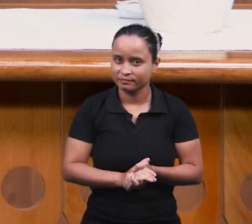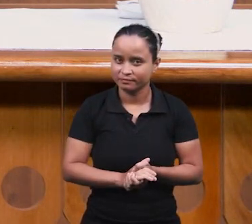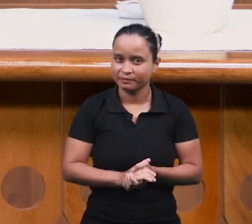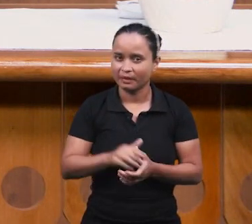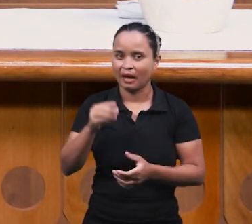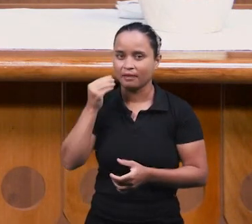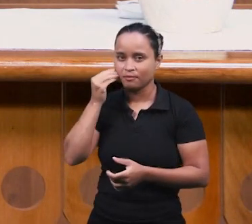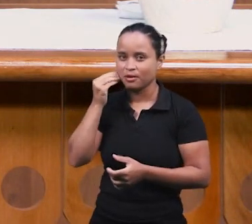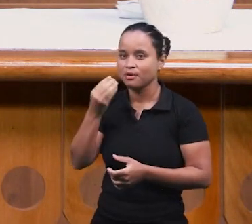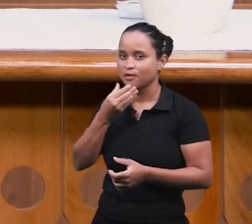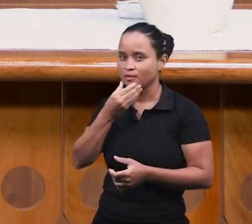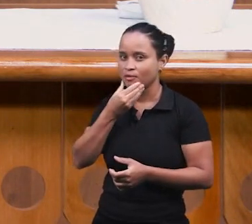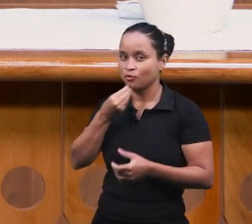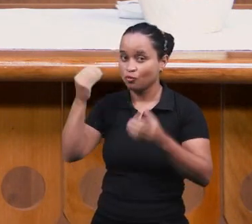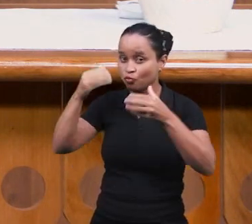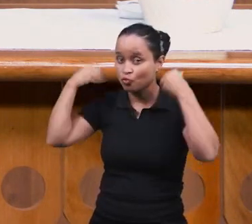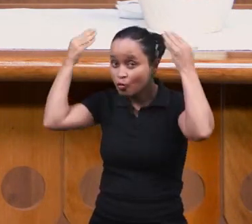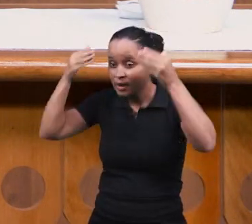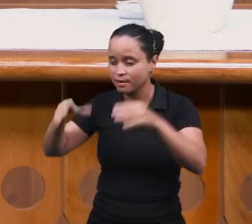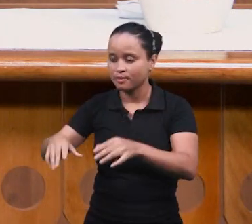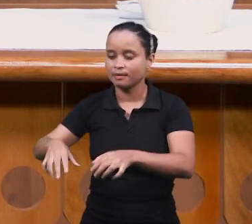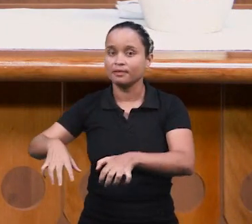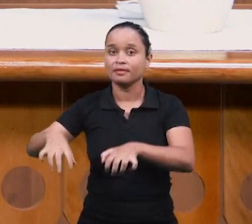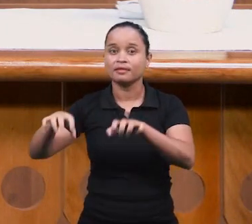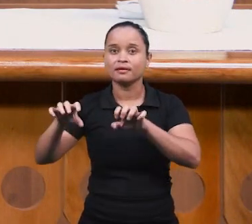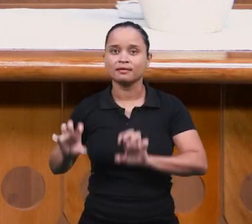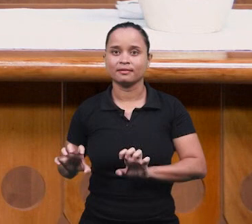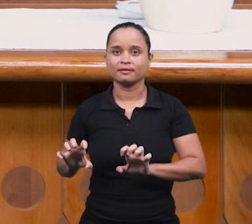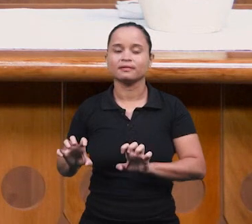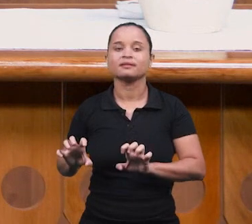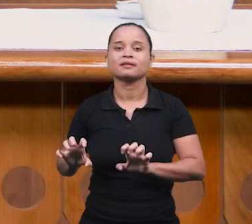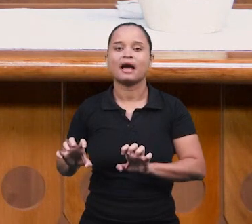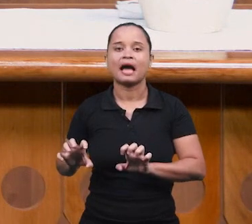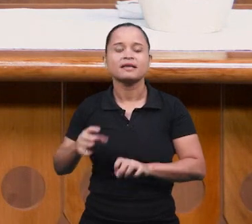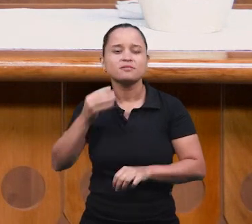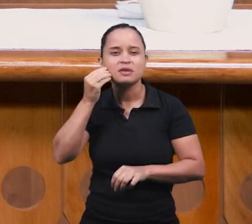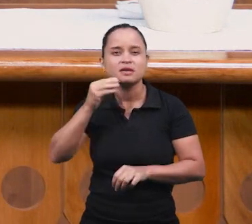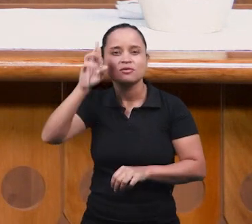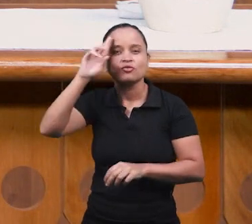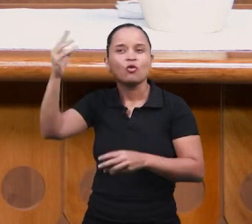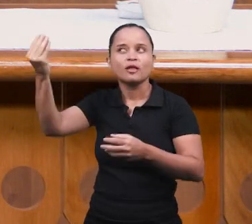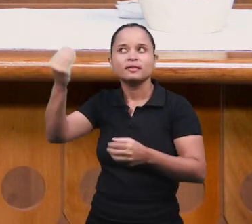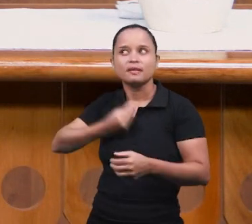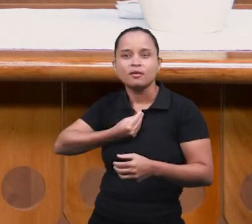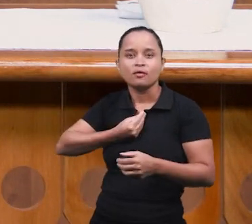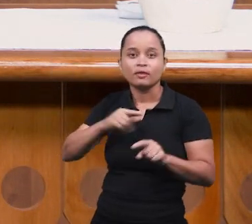nouvelle créature. Laissez les choses vieilles derrière.